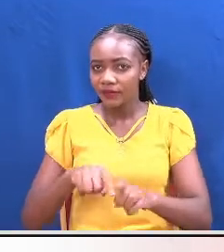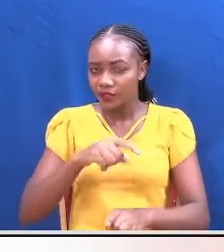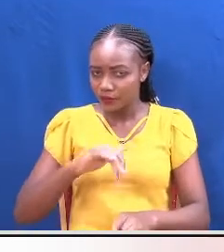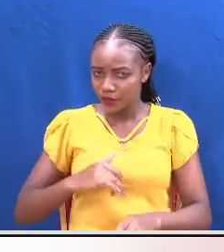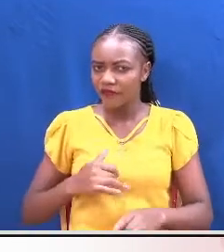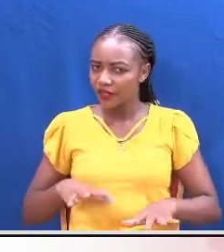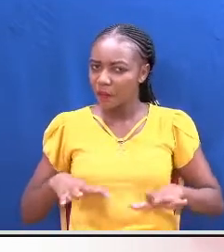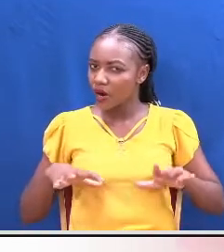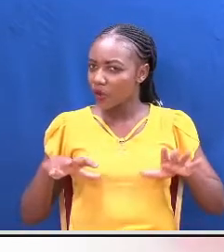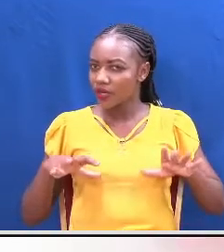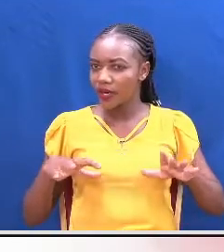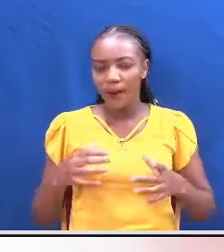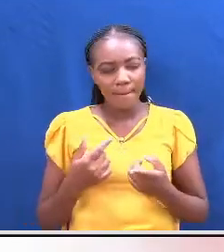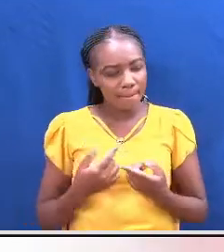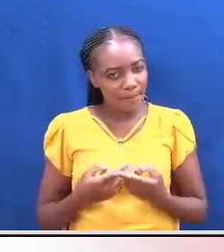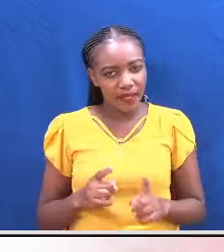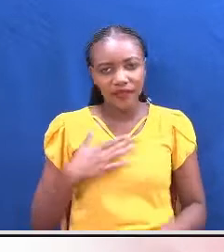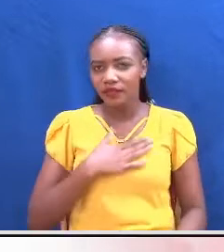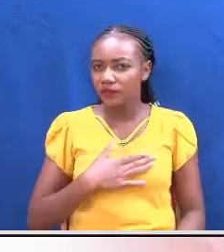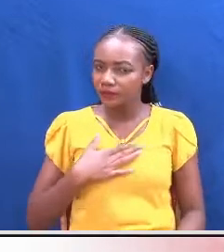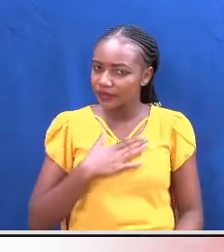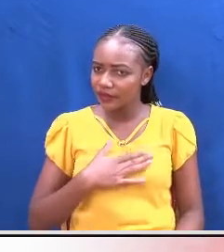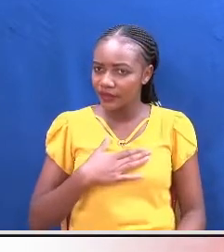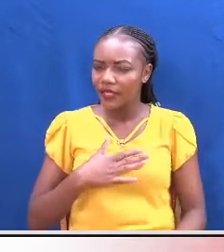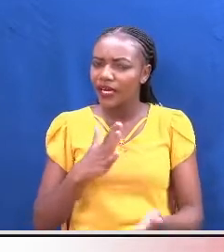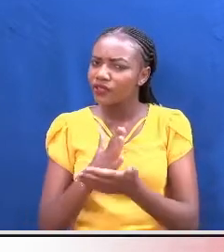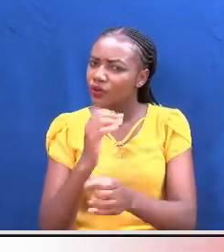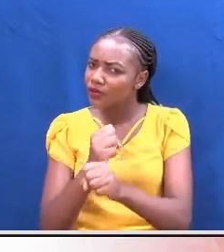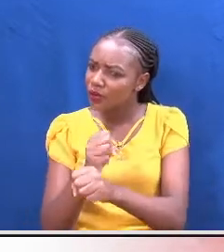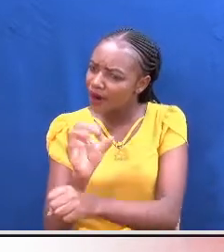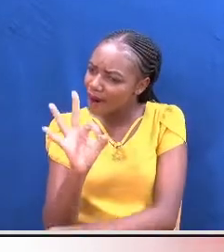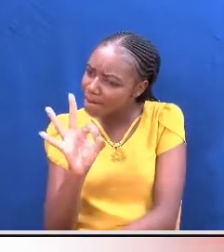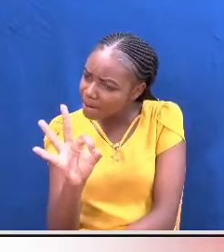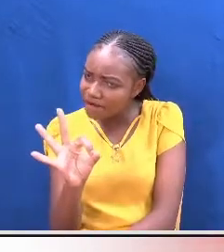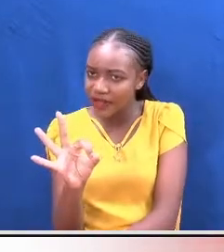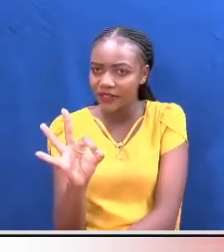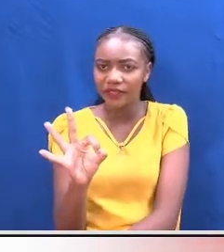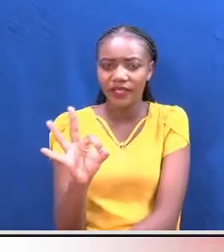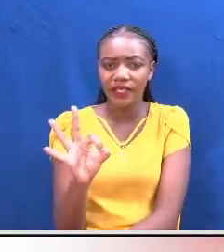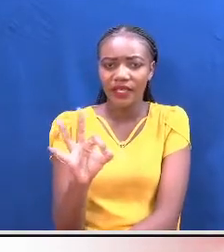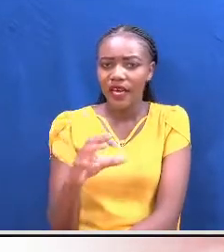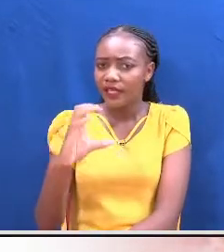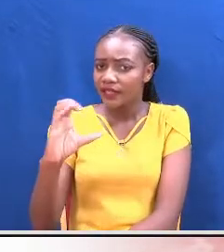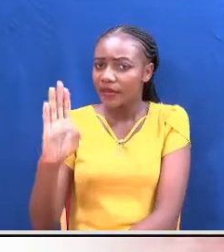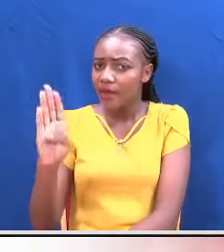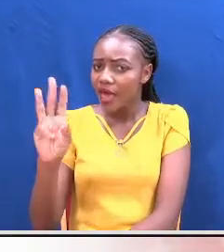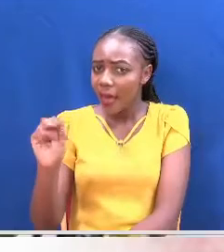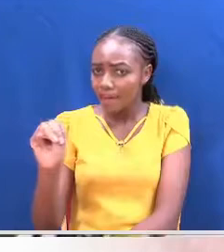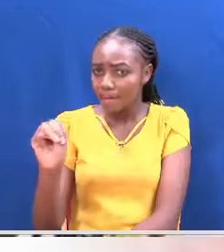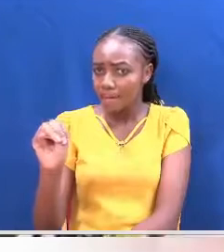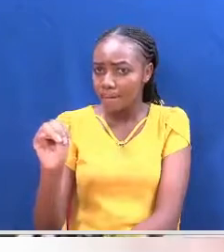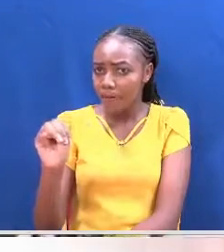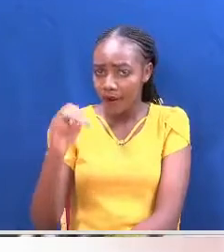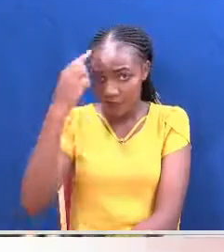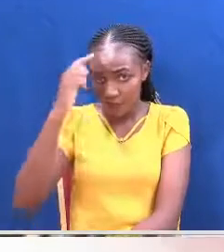wires. But I want you to do with the proper workmanship. The CBM, that is called the